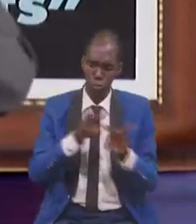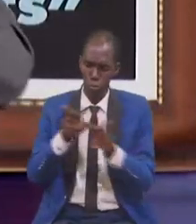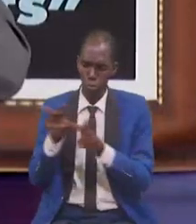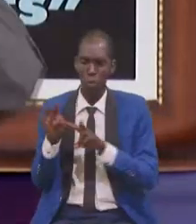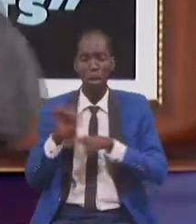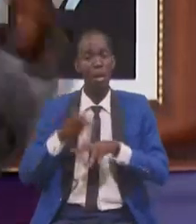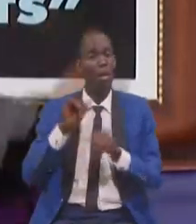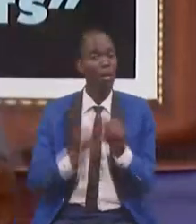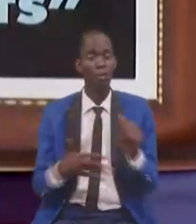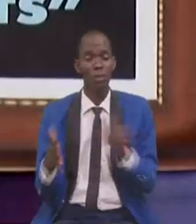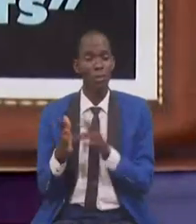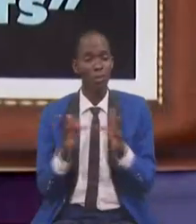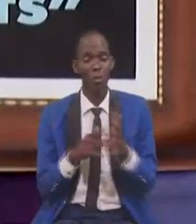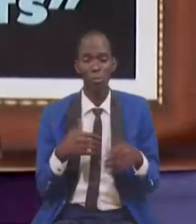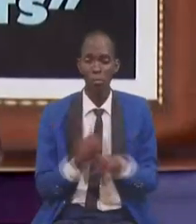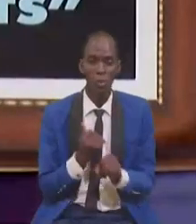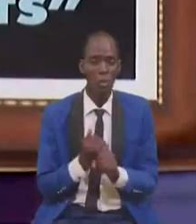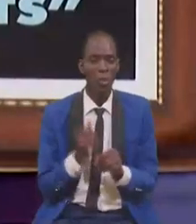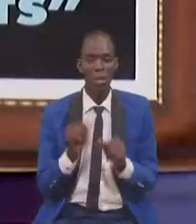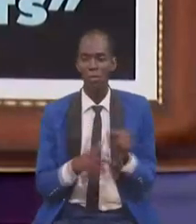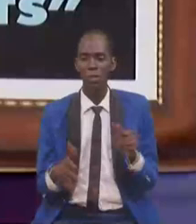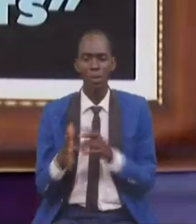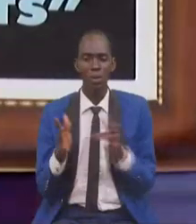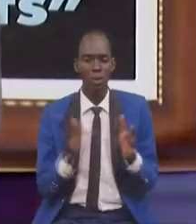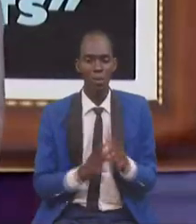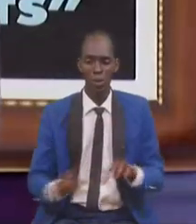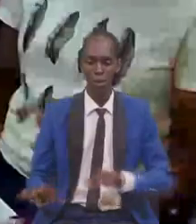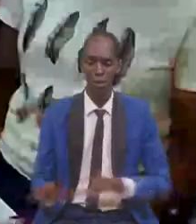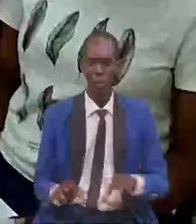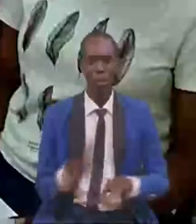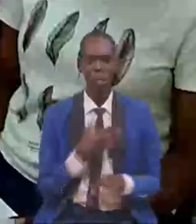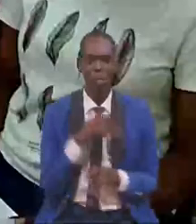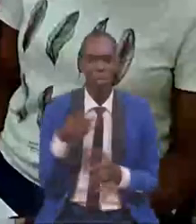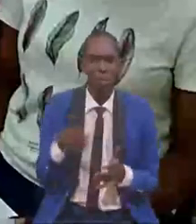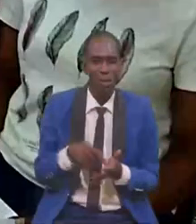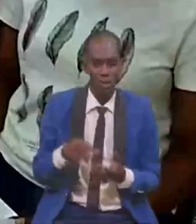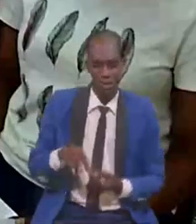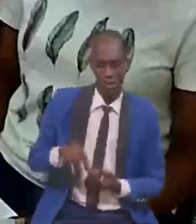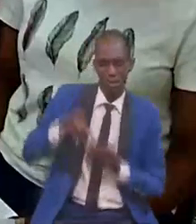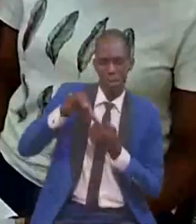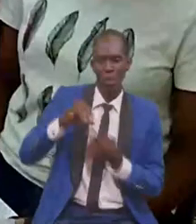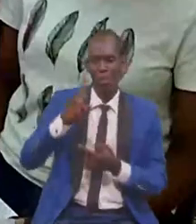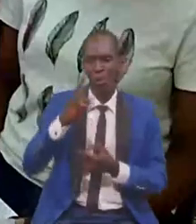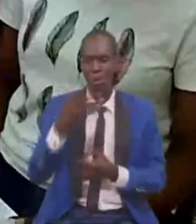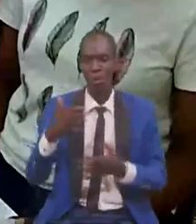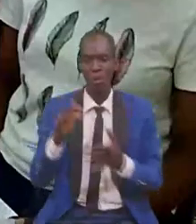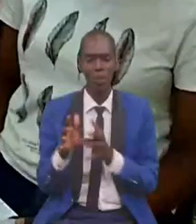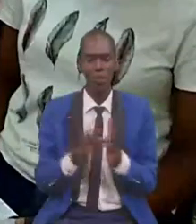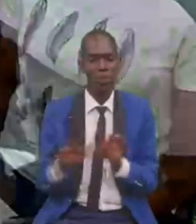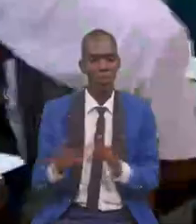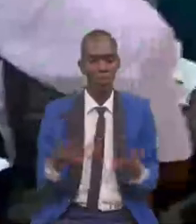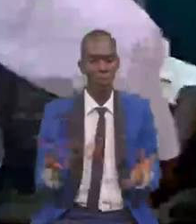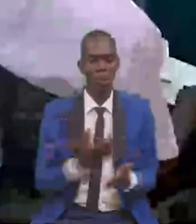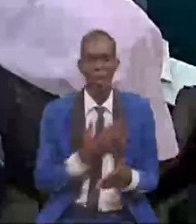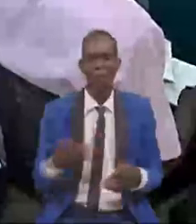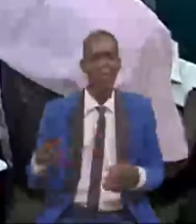Jésus a fait, tout ce que Jésus a fait, et ce cas-là qu'il a fait ici, et ils